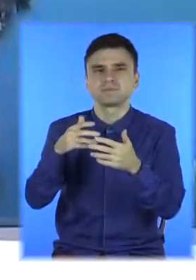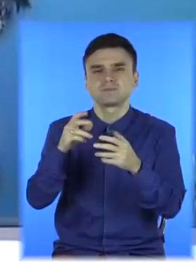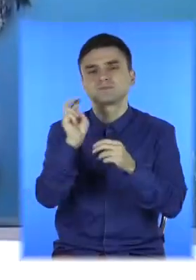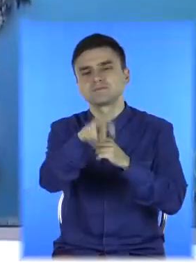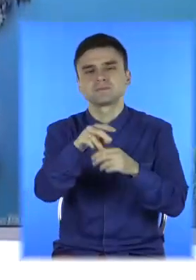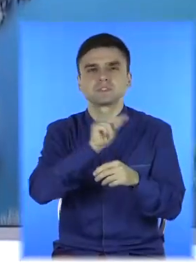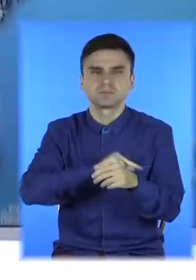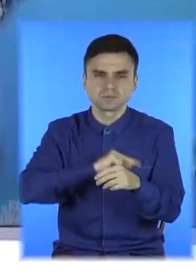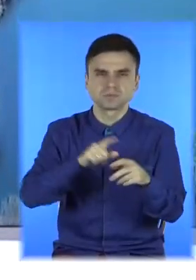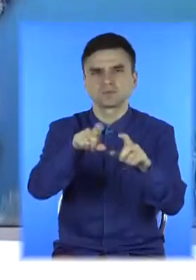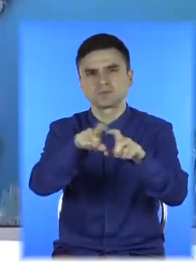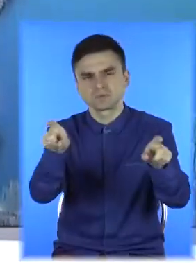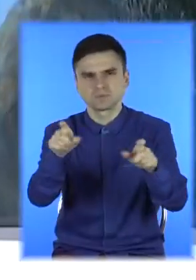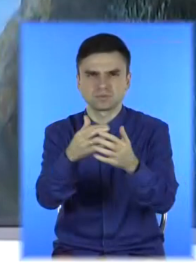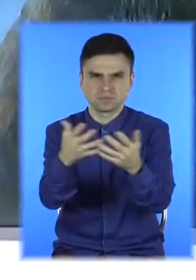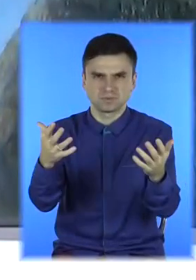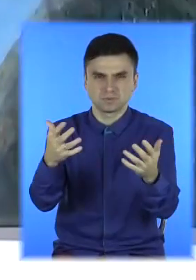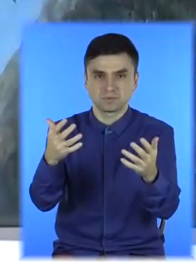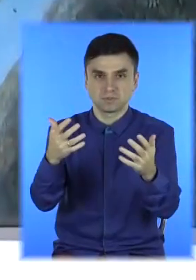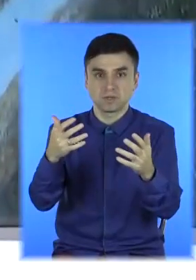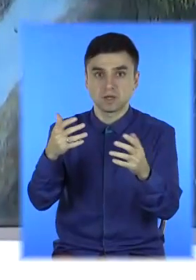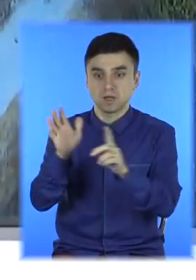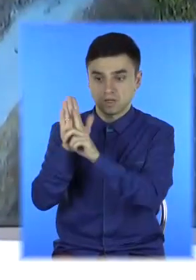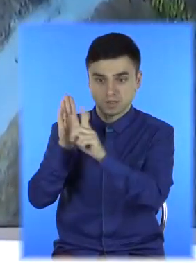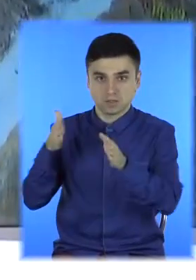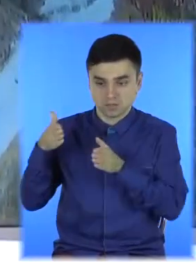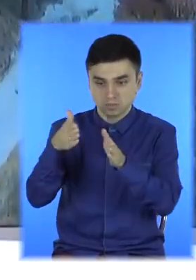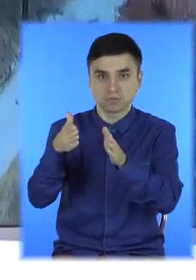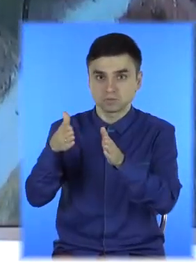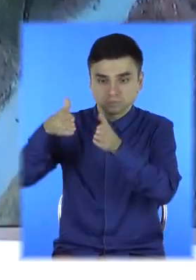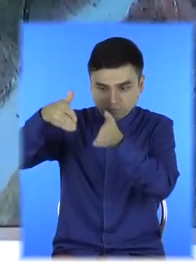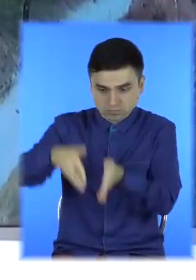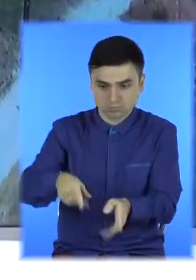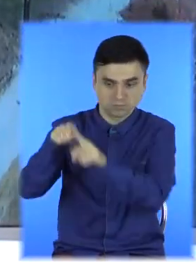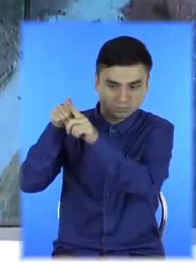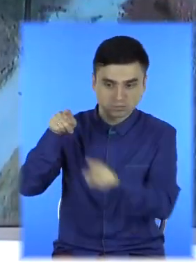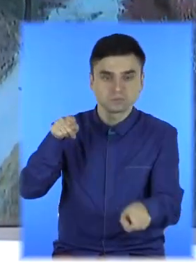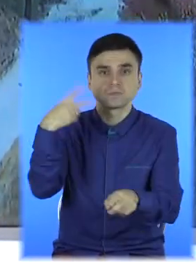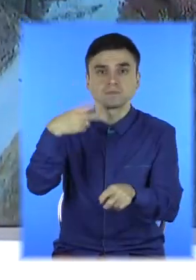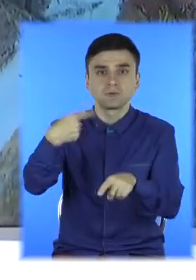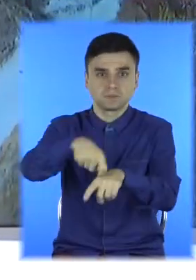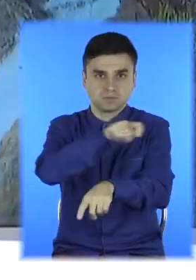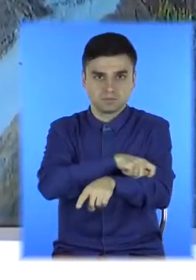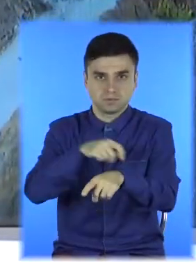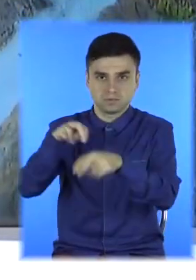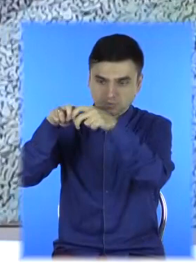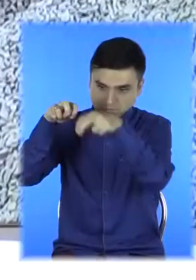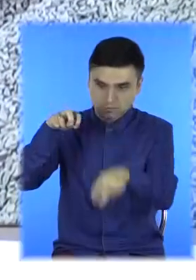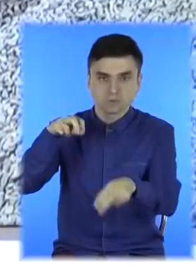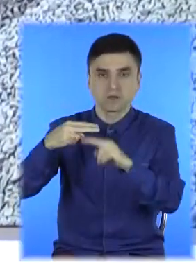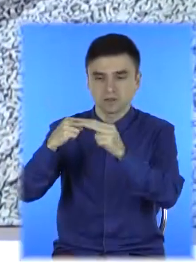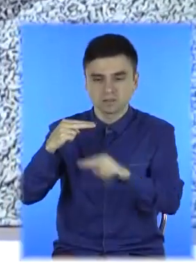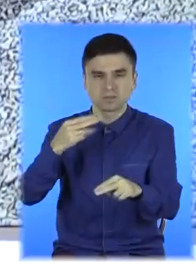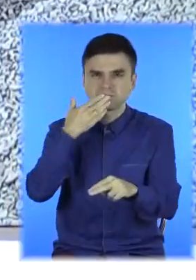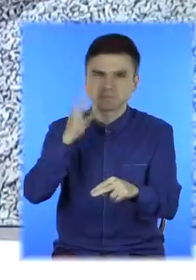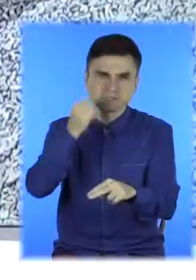сходами без перелок. Треба бути справжнім акробатом, аби пройти тут, тим паче взимку. Ремонт небезпечного